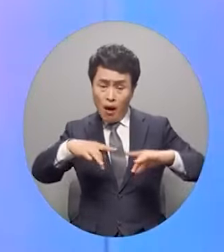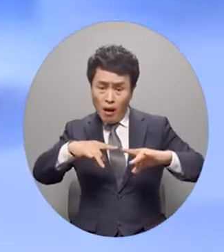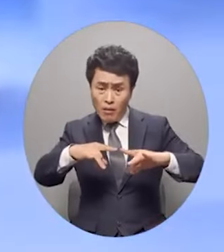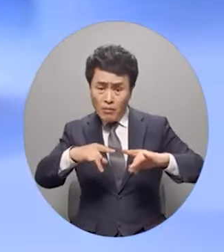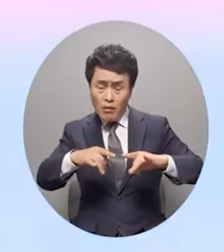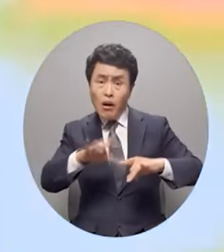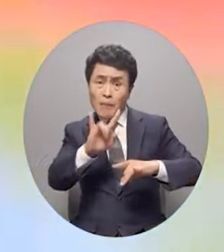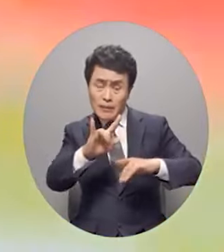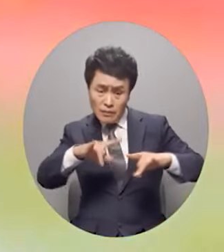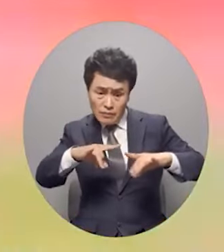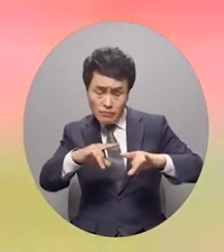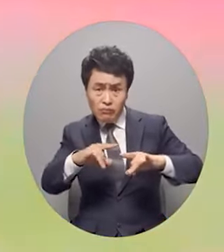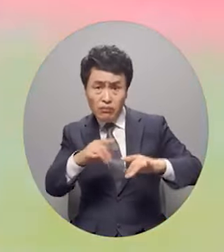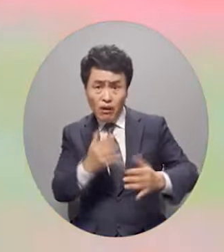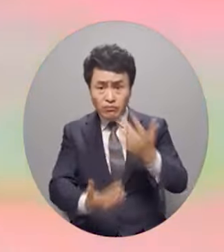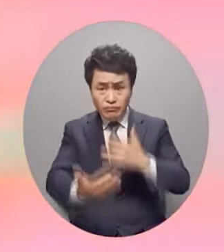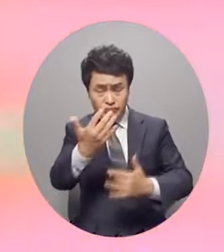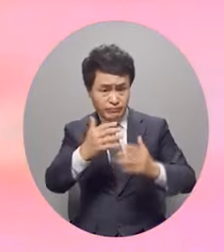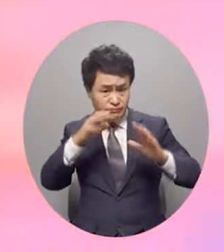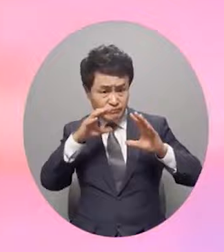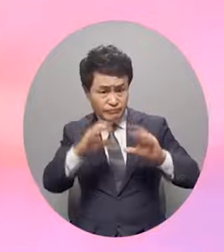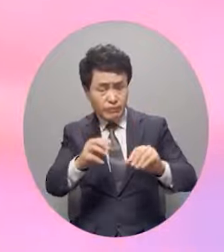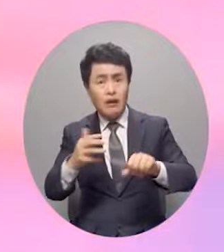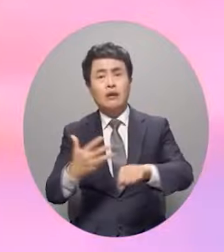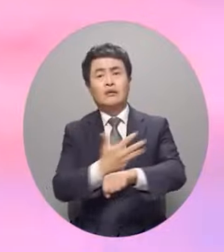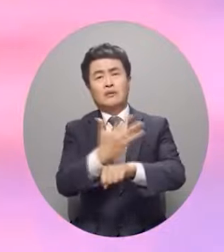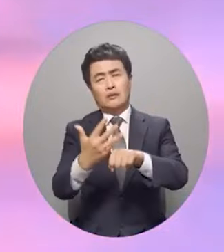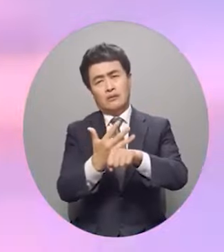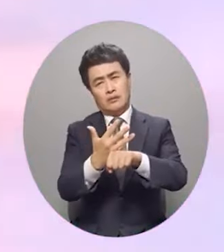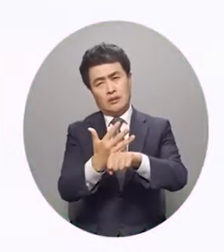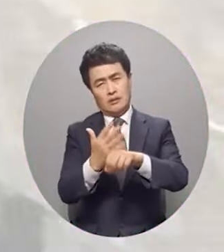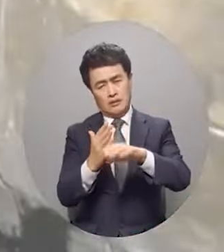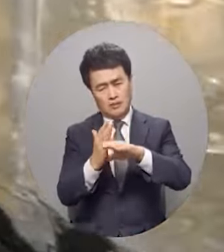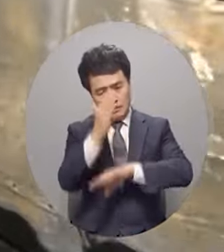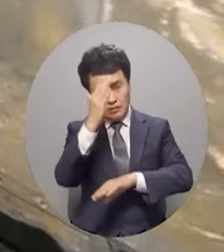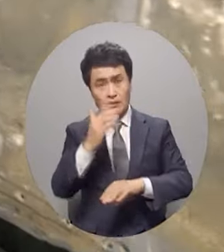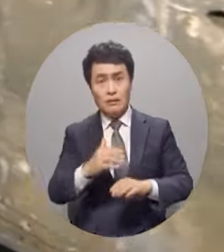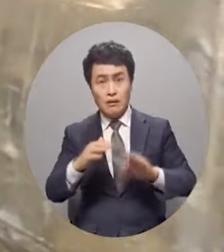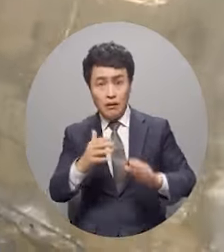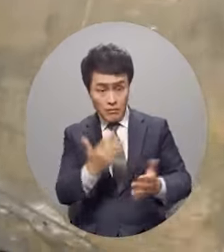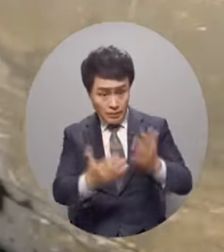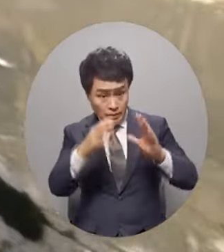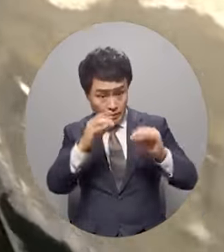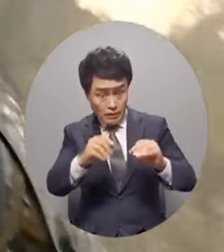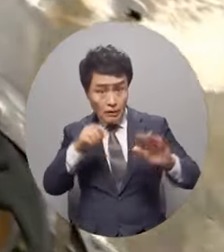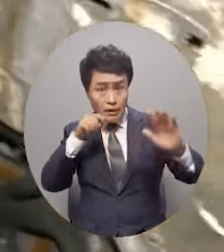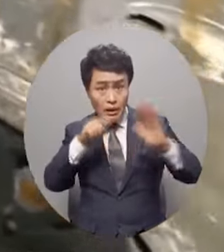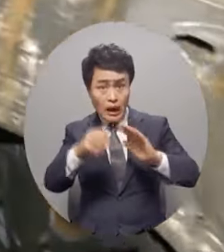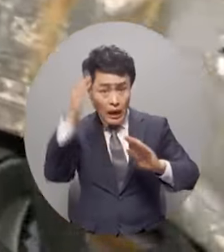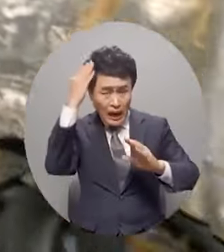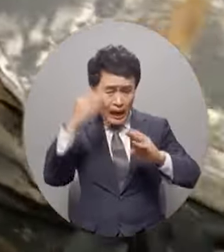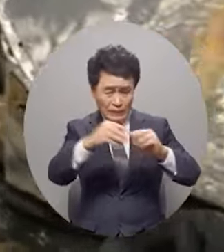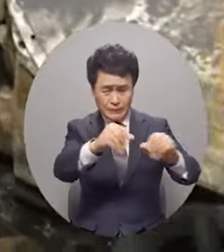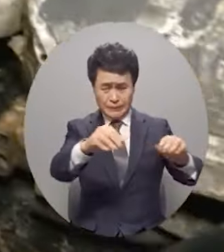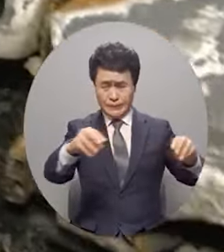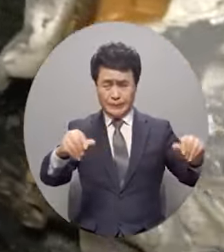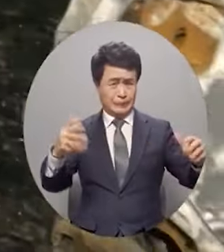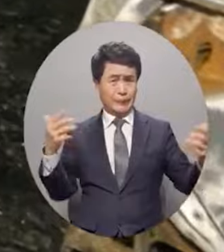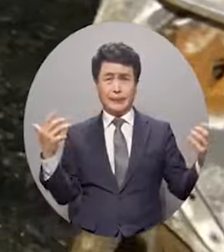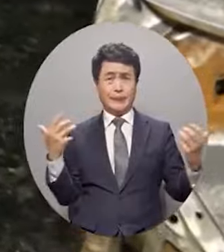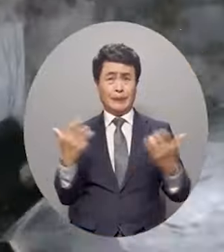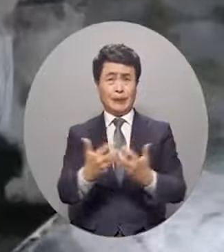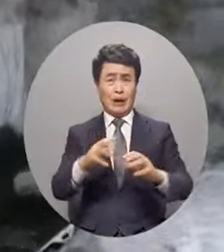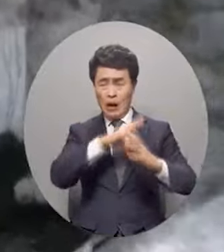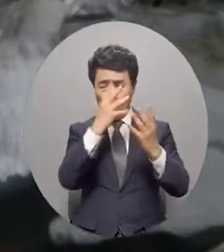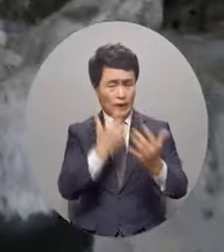시작된 불은 불길을 잡는 데만 8시간 넘게 걸렸습니다. 불이 꺼진 현장엔 검은 분진이 가득하고